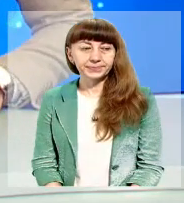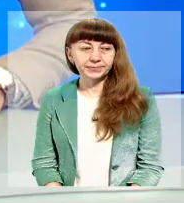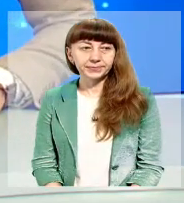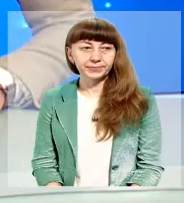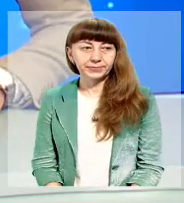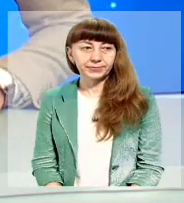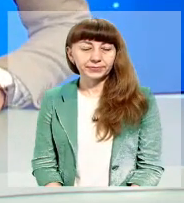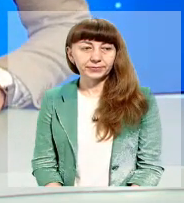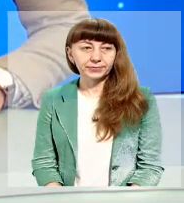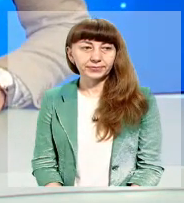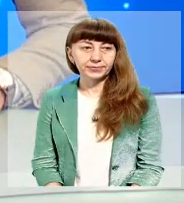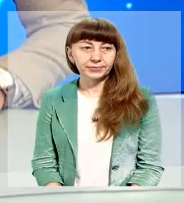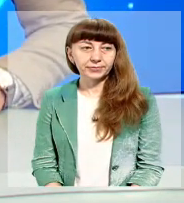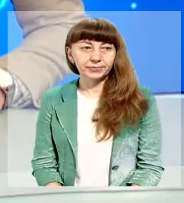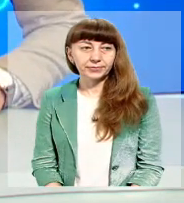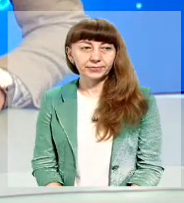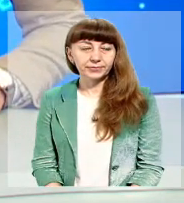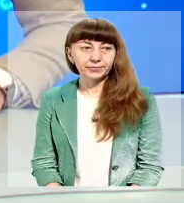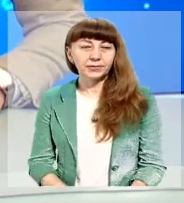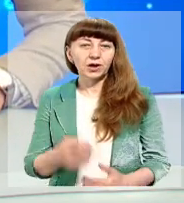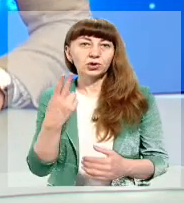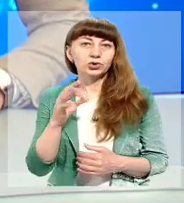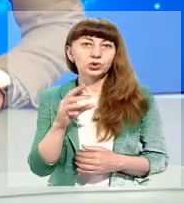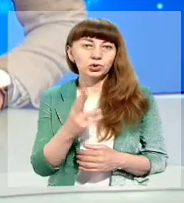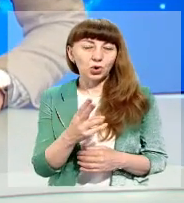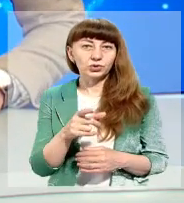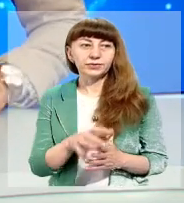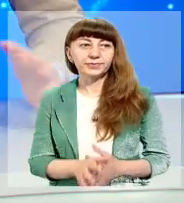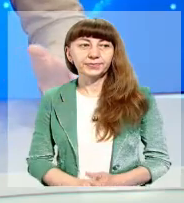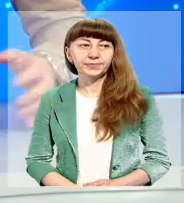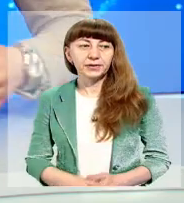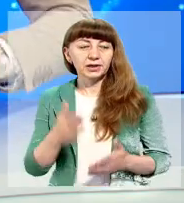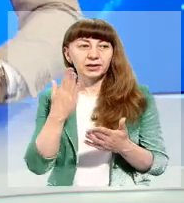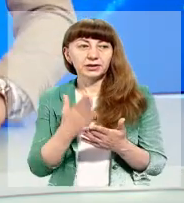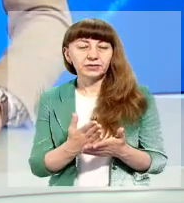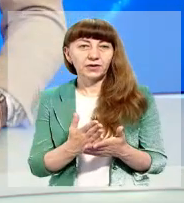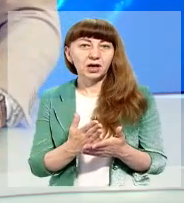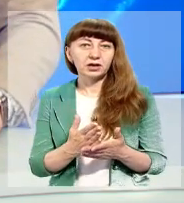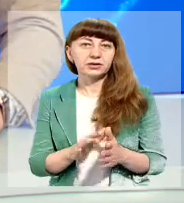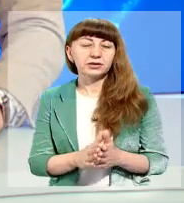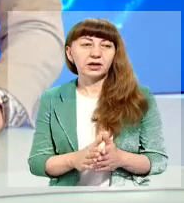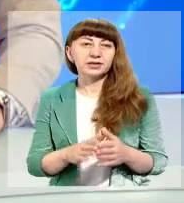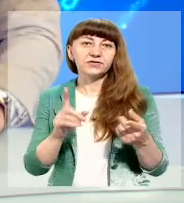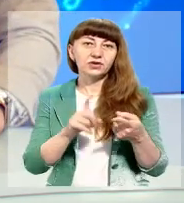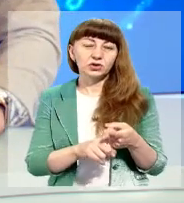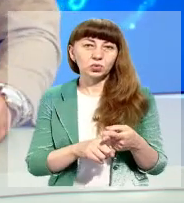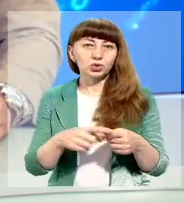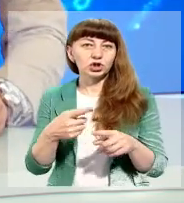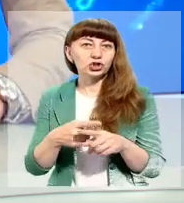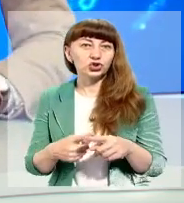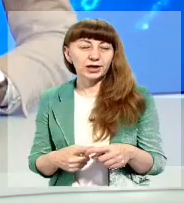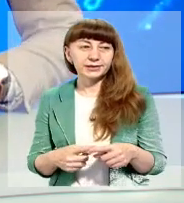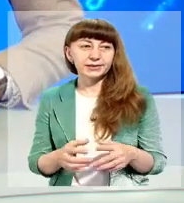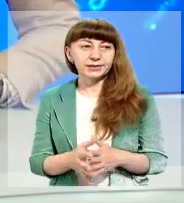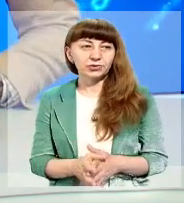қызмет көрсету орталықтары еліміздің саяси интеграциясының нышаны. Мемлекеттің даму сатысы жоғарылаған сайын